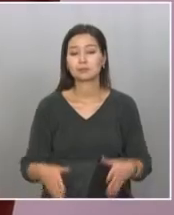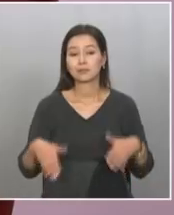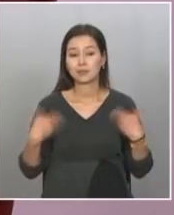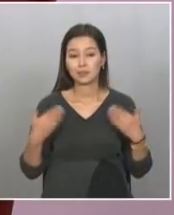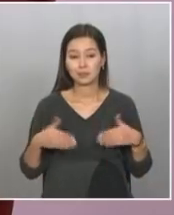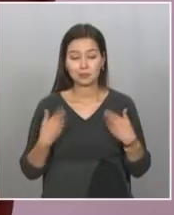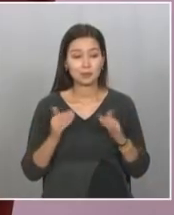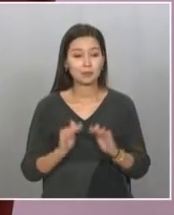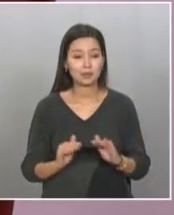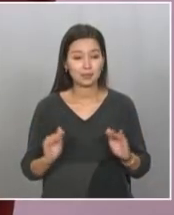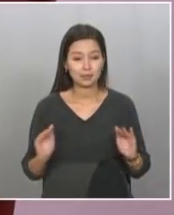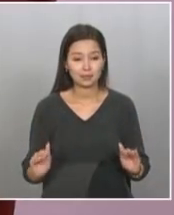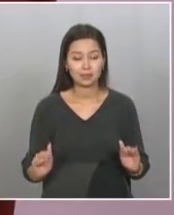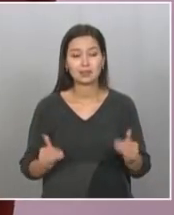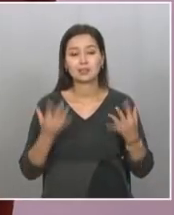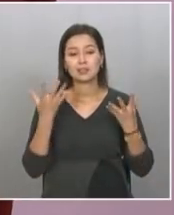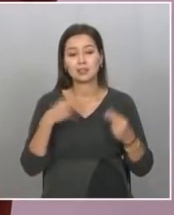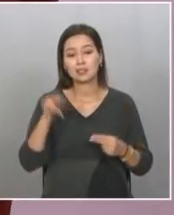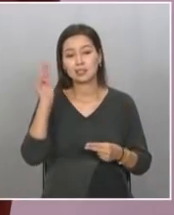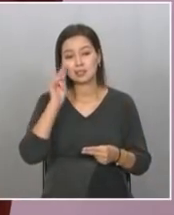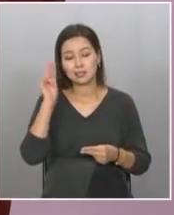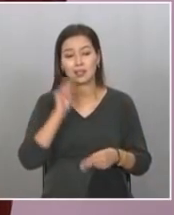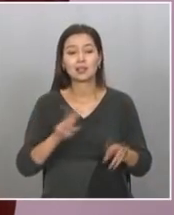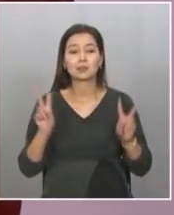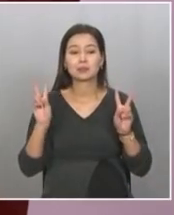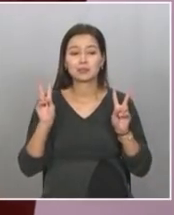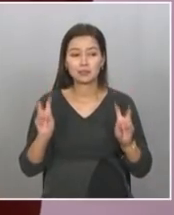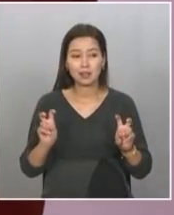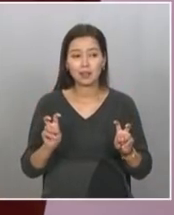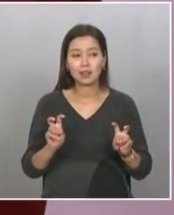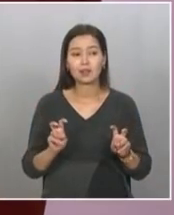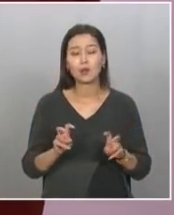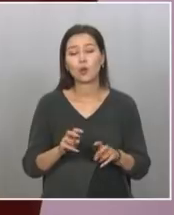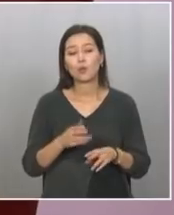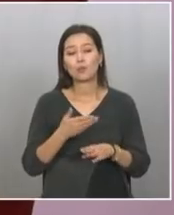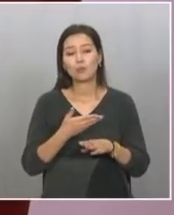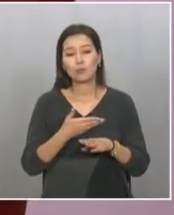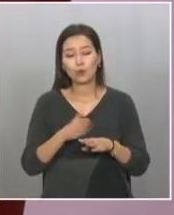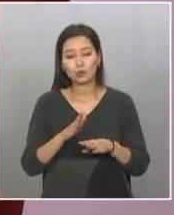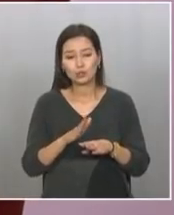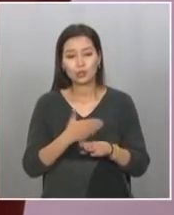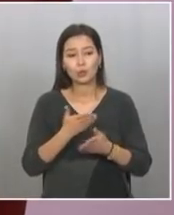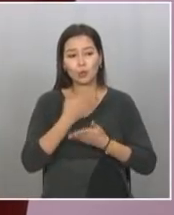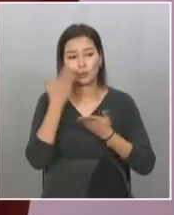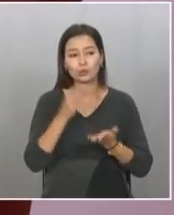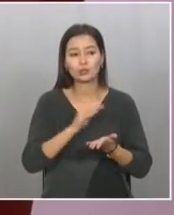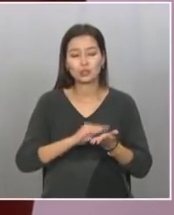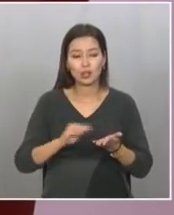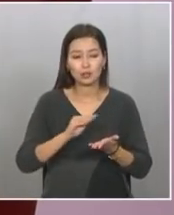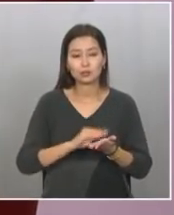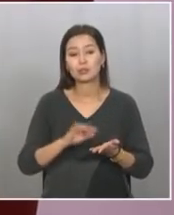Сәлеметсіңдер ме, балалар? Бүгінгі сабақтың тақырыбы бөлшекті оқу, жазу және